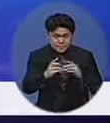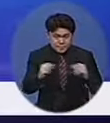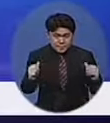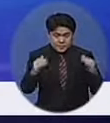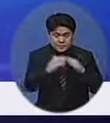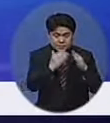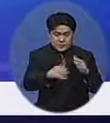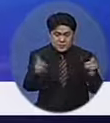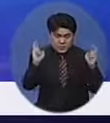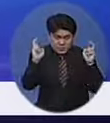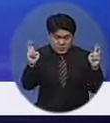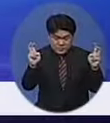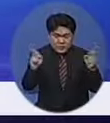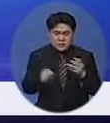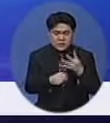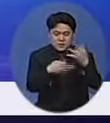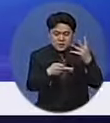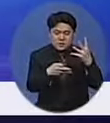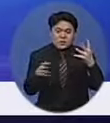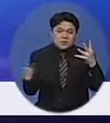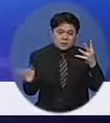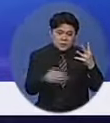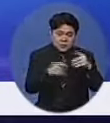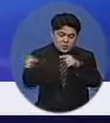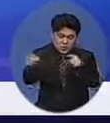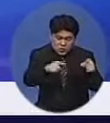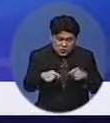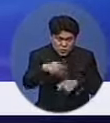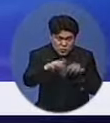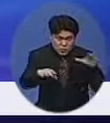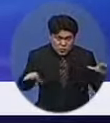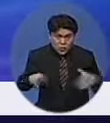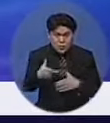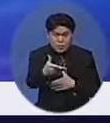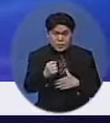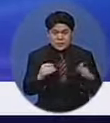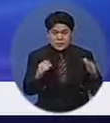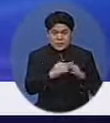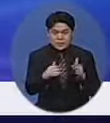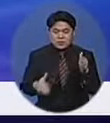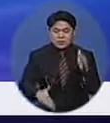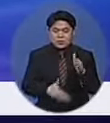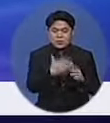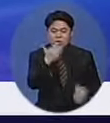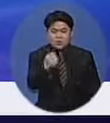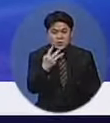한국토지주택공사는 13일부터 전국에서 다가구 주택 등 임대주택